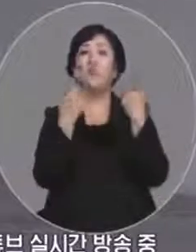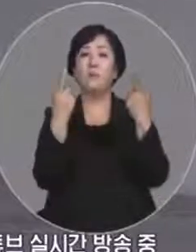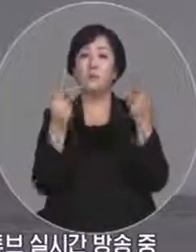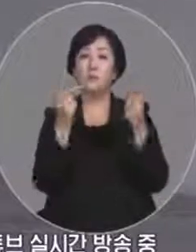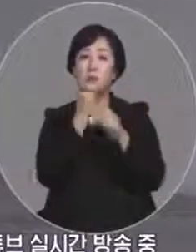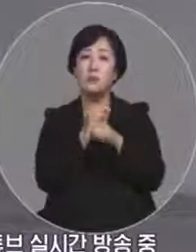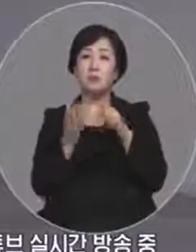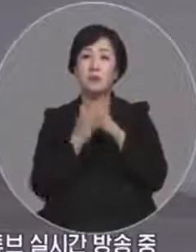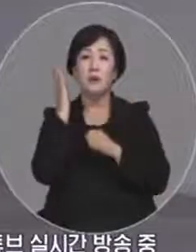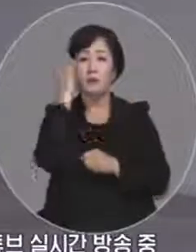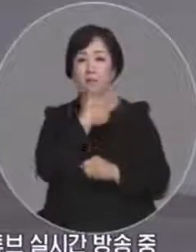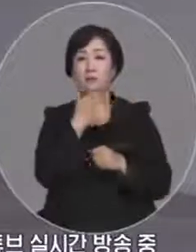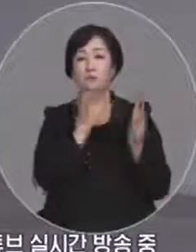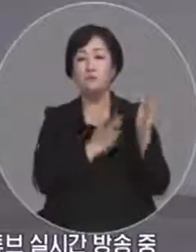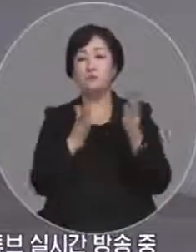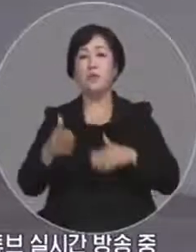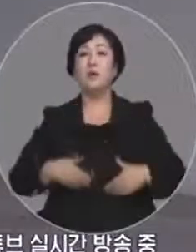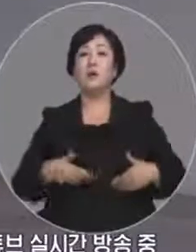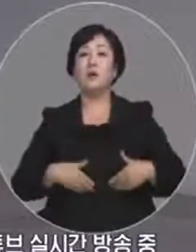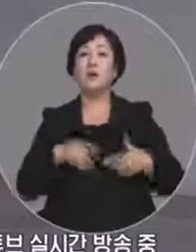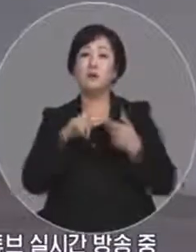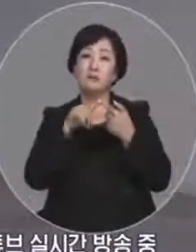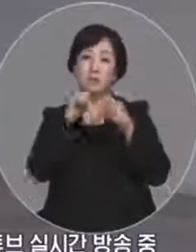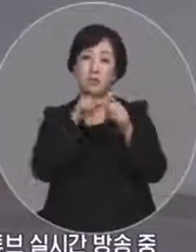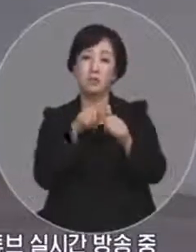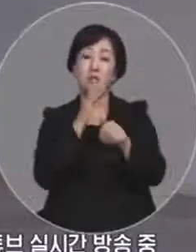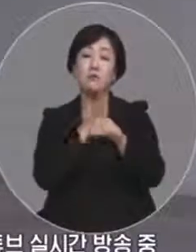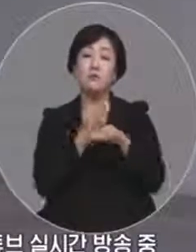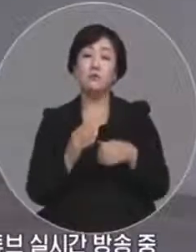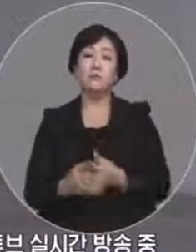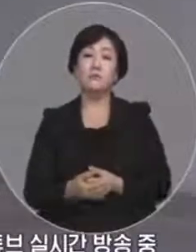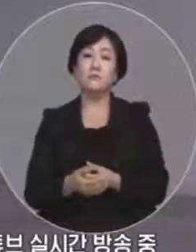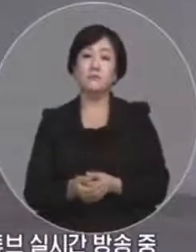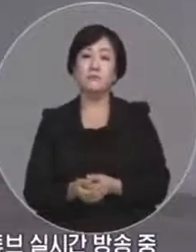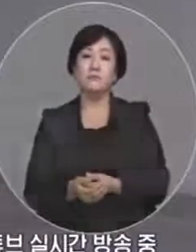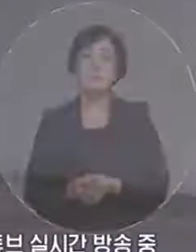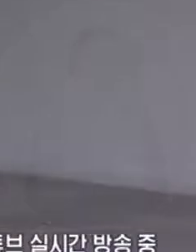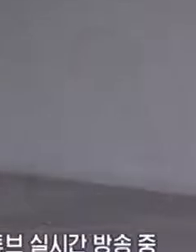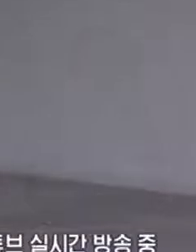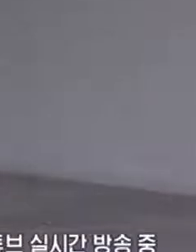보여 깔끔한 진행이 필요하다는 지적입니다. UBC 뉴스 윤중입니다.